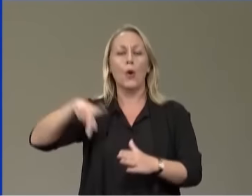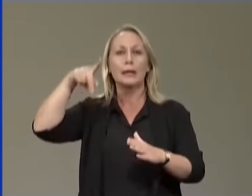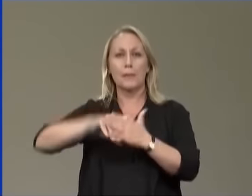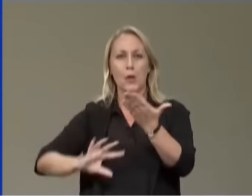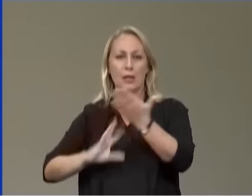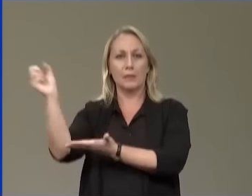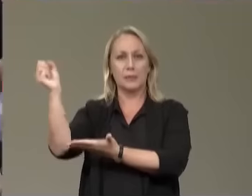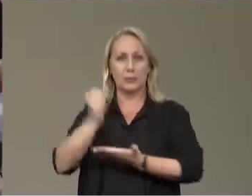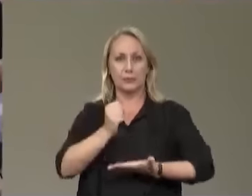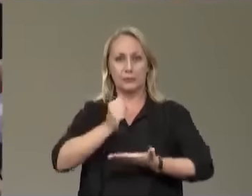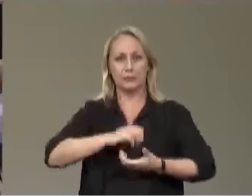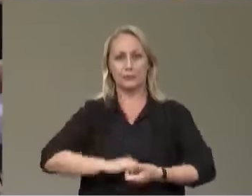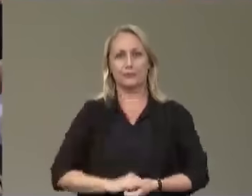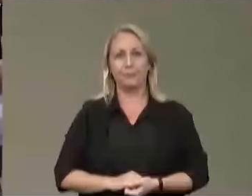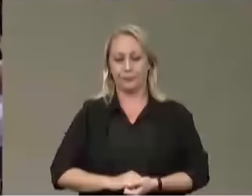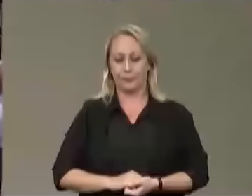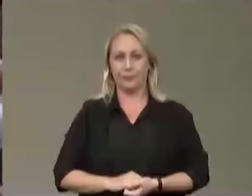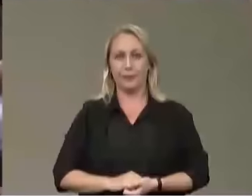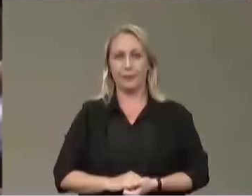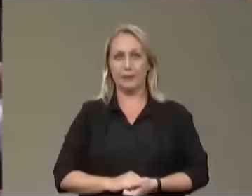Ανάκαμψης.